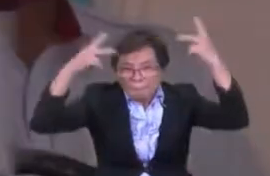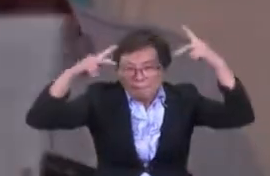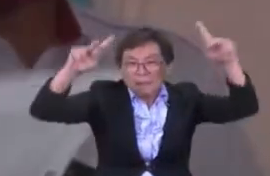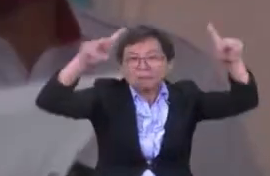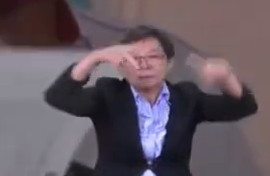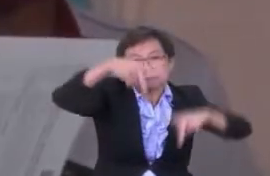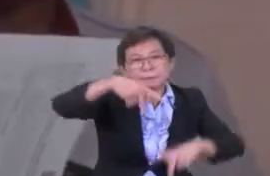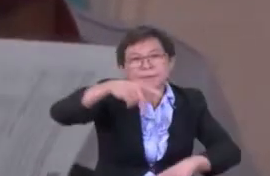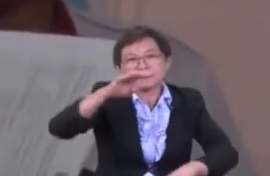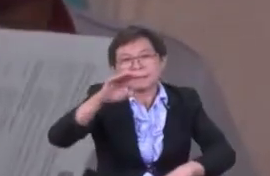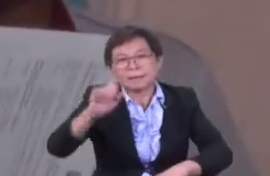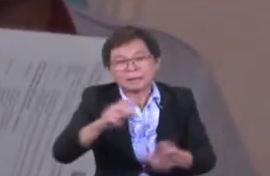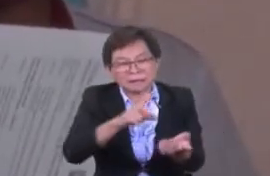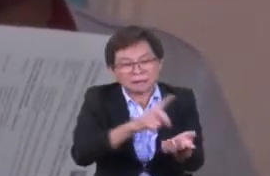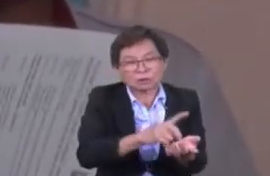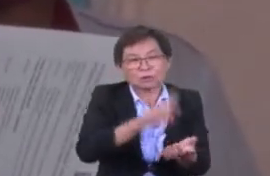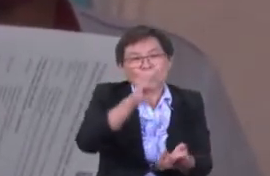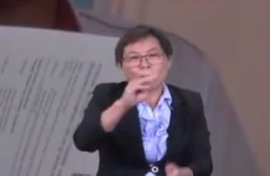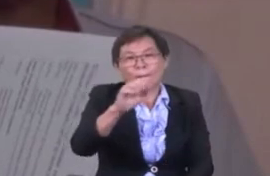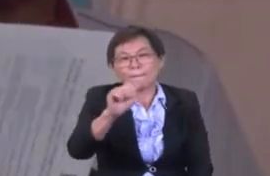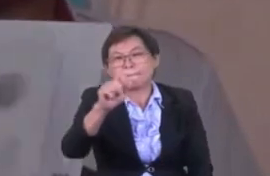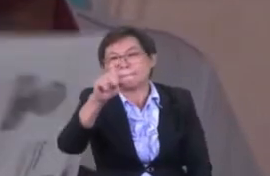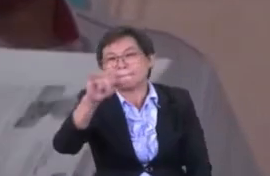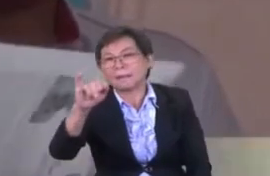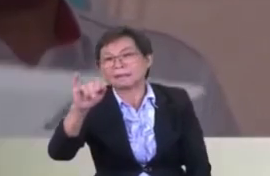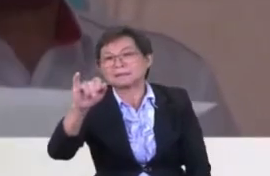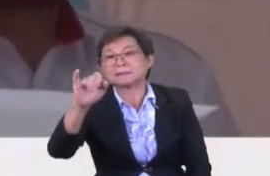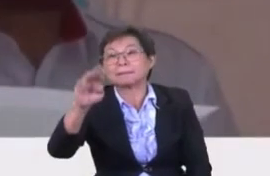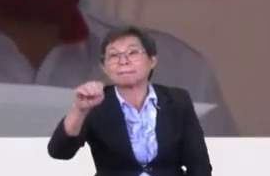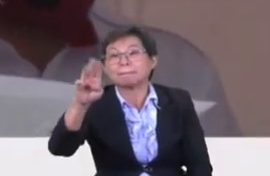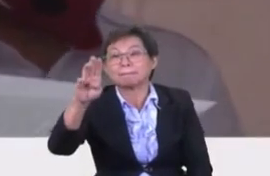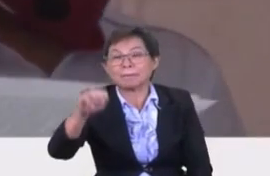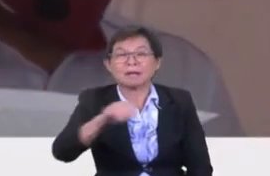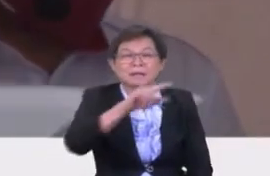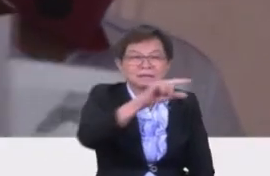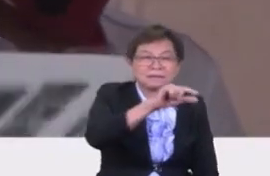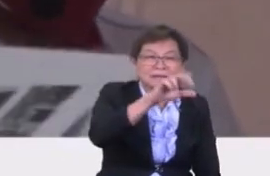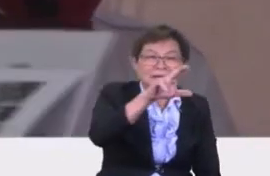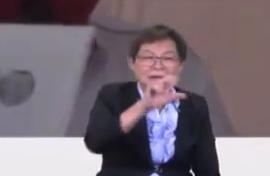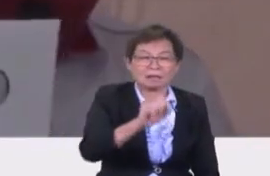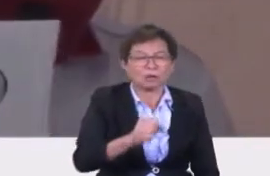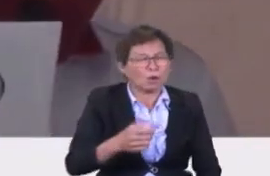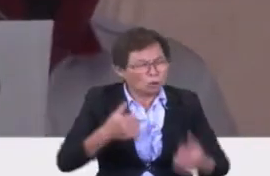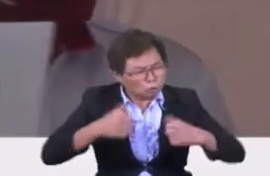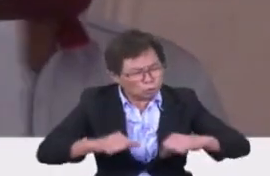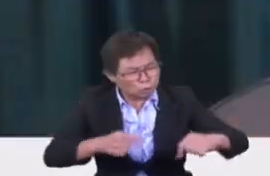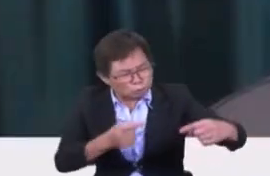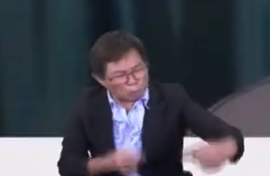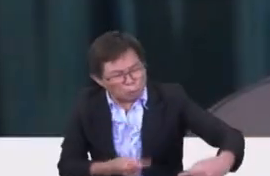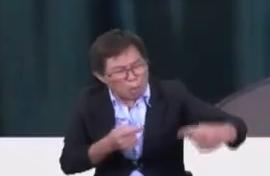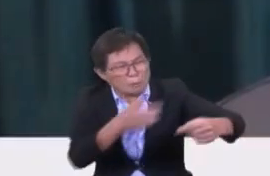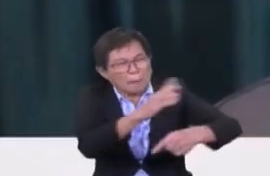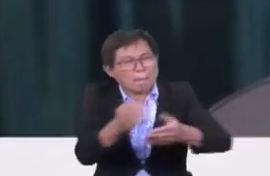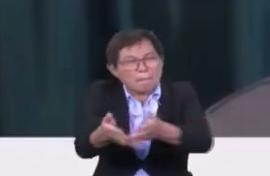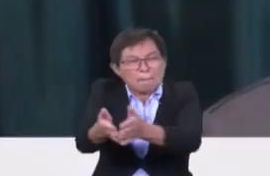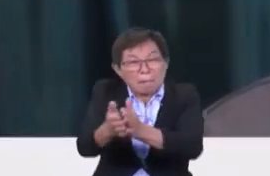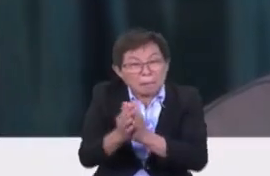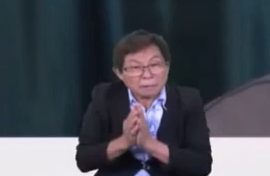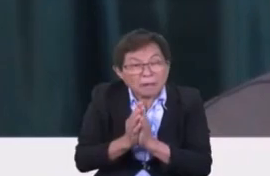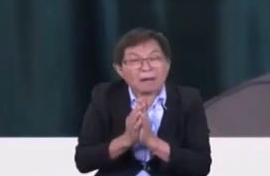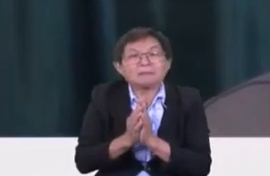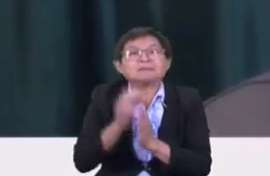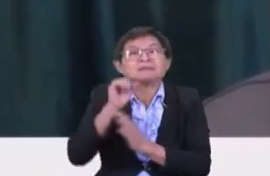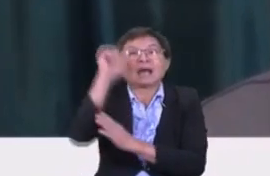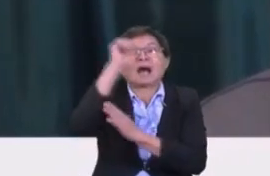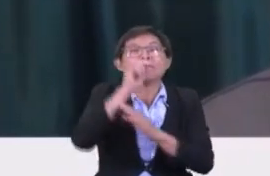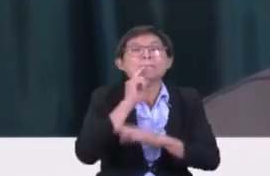PBS Datuk Sri panglima.com Maxima songkil menegaskan JLS akan terus memperjuangkan hak dan tuntutan Sabah dalam perjanjian